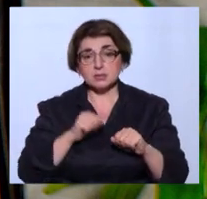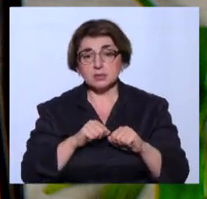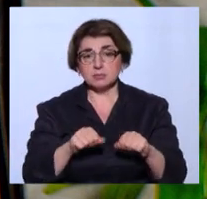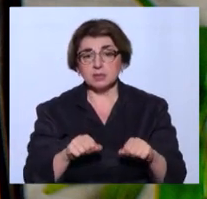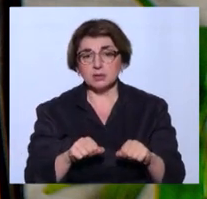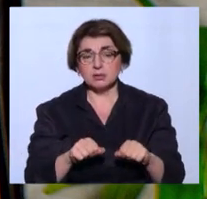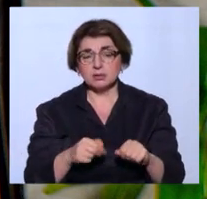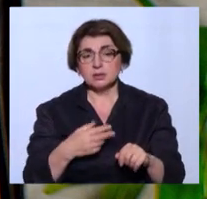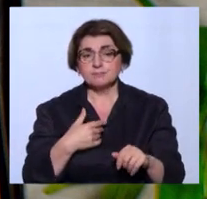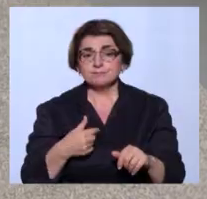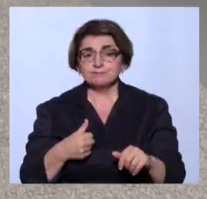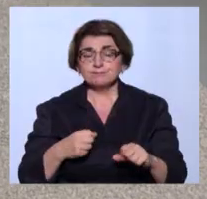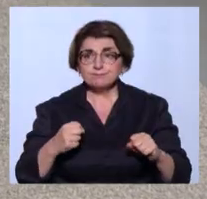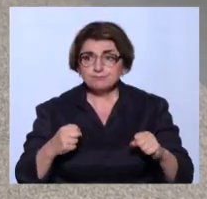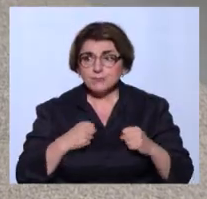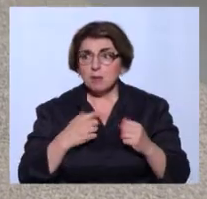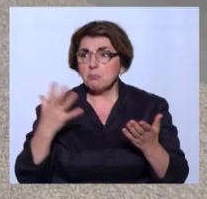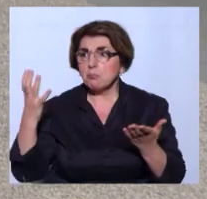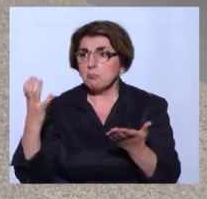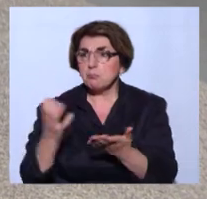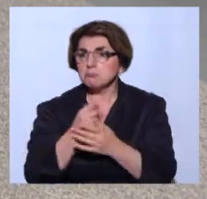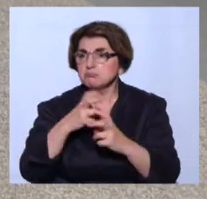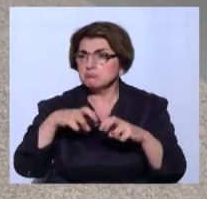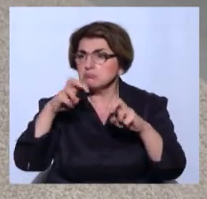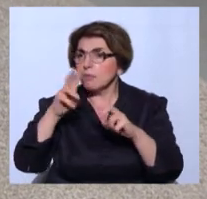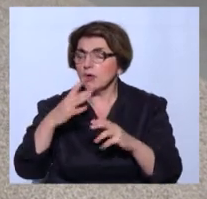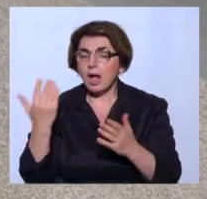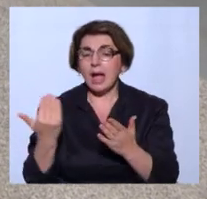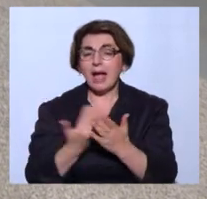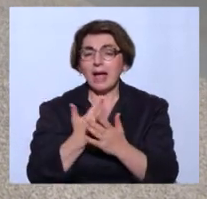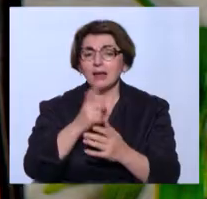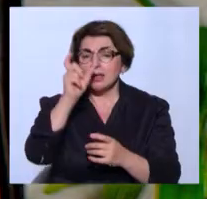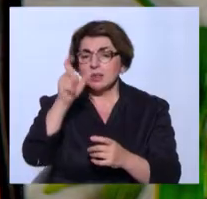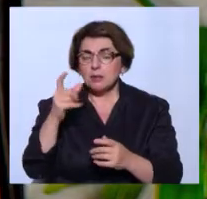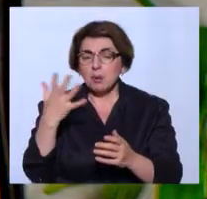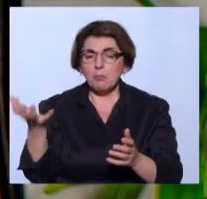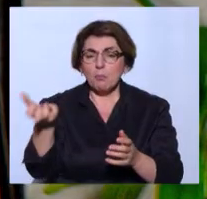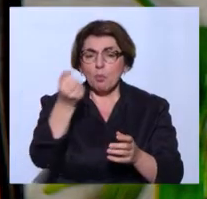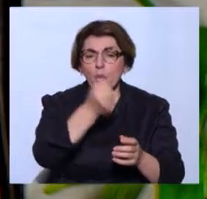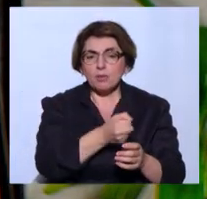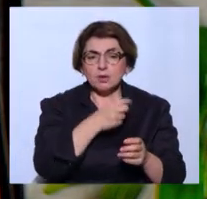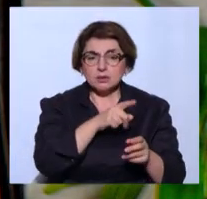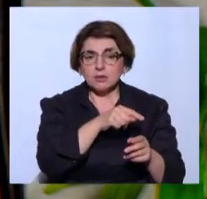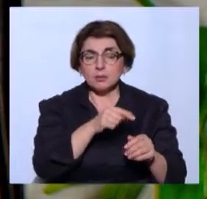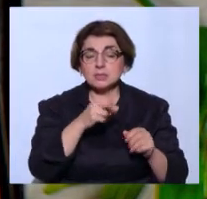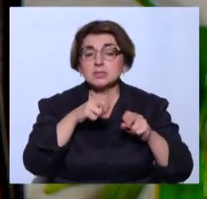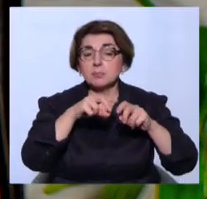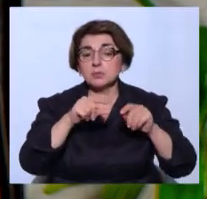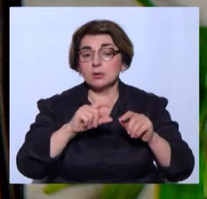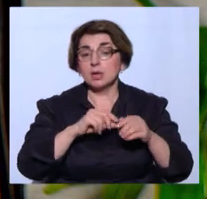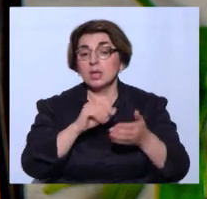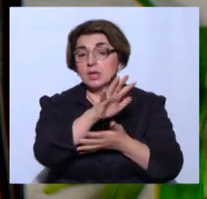გმირებს, მოუწიათ, რომ მოეძებნათ ახალი მებაღე. ასეთი საჭიროება დაუდგათ. მათ ბაღის წინ